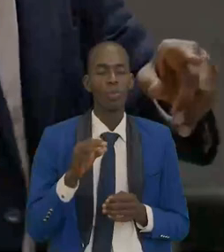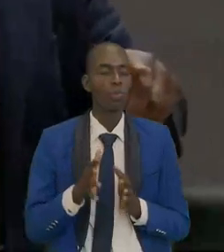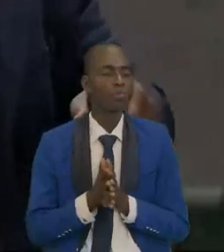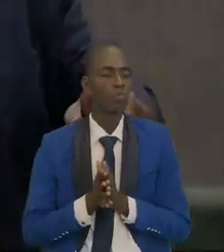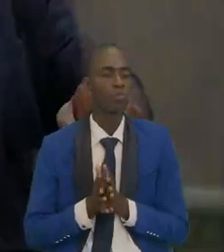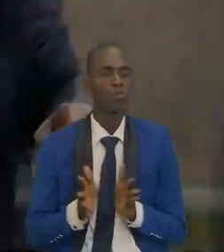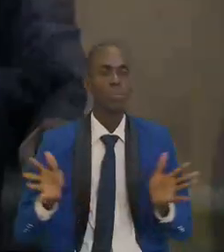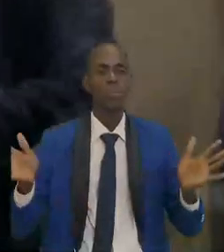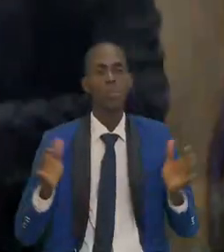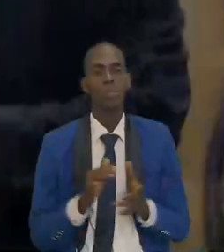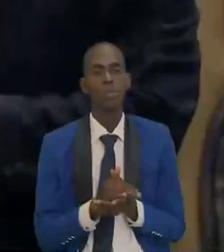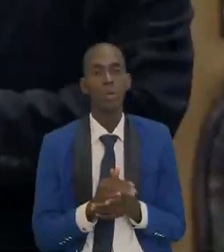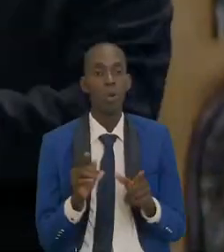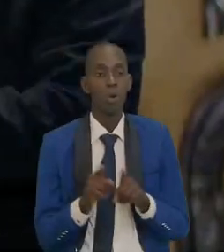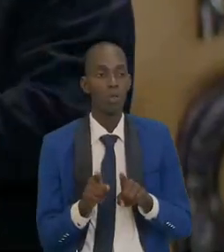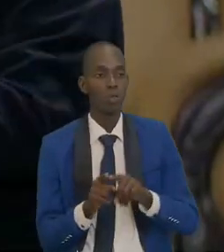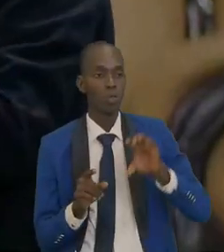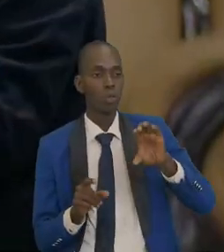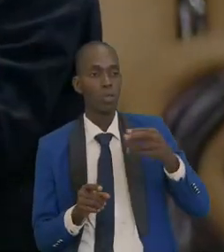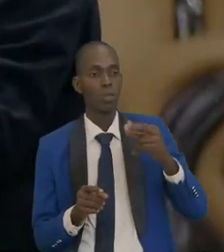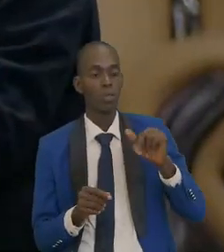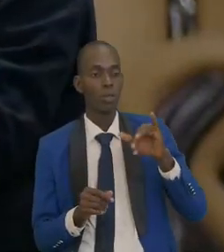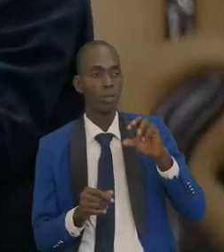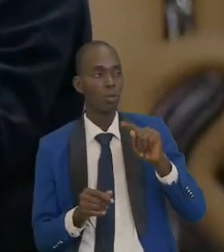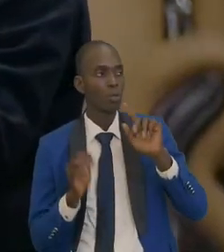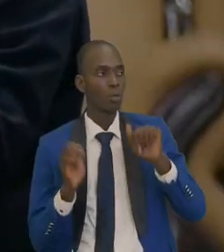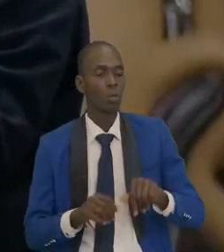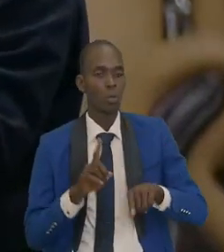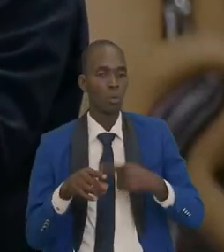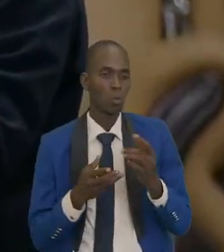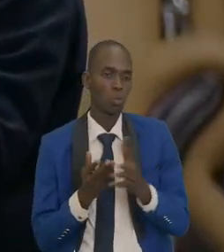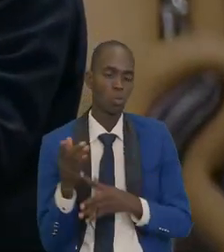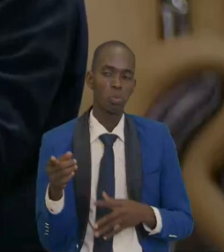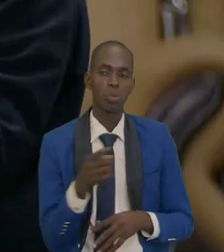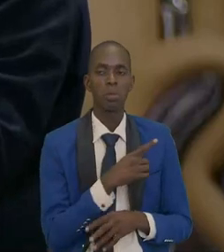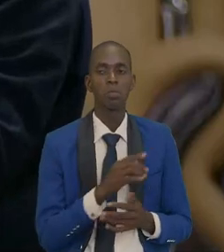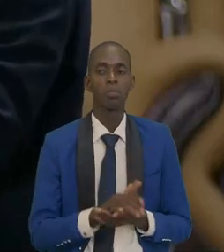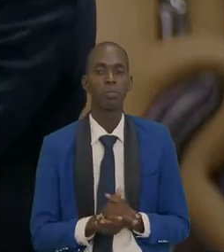murailles. Même les chats peuvent marcher dessus.